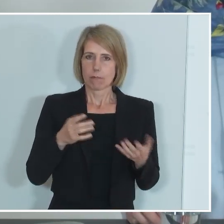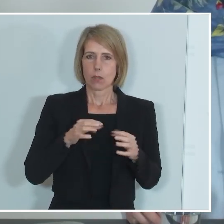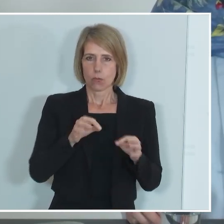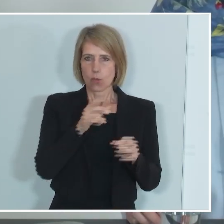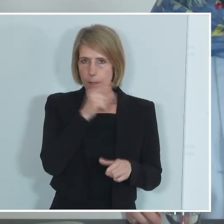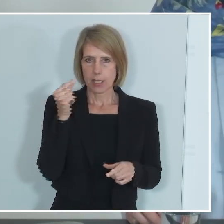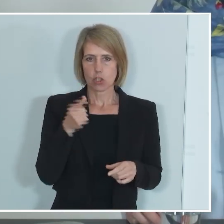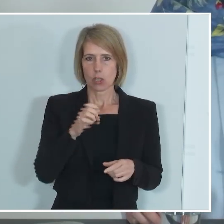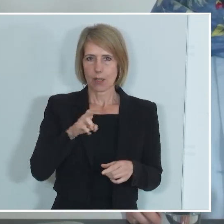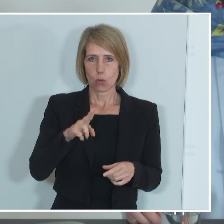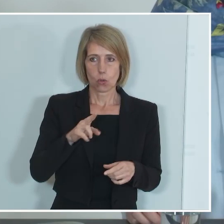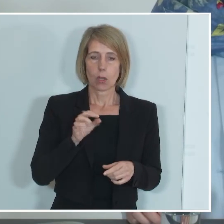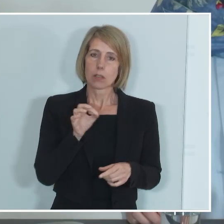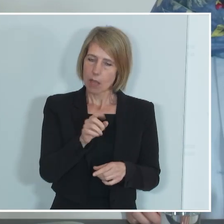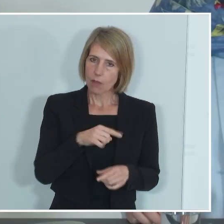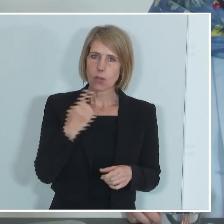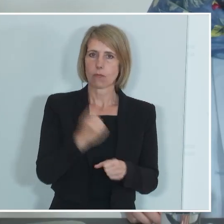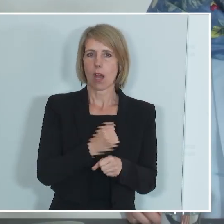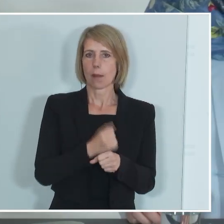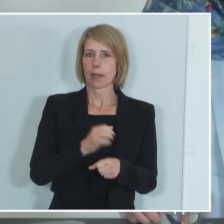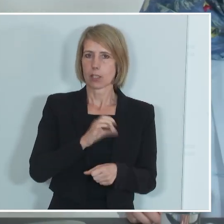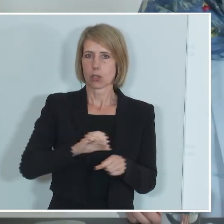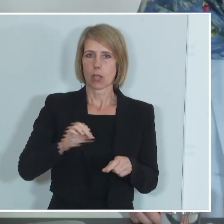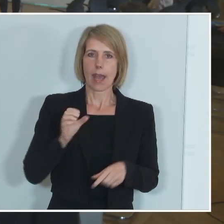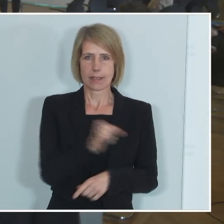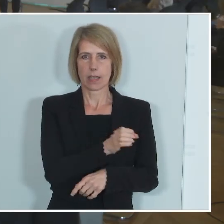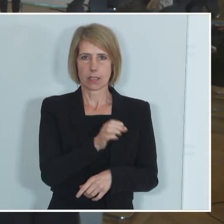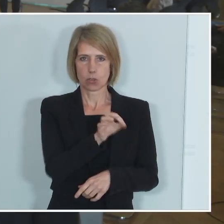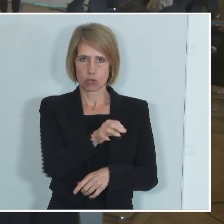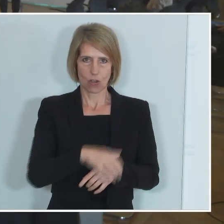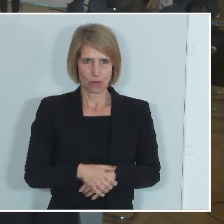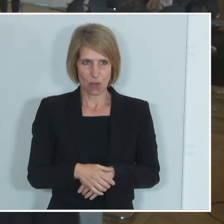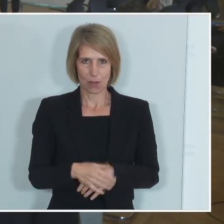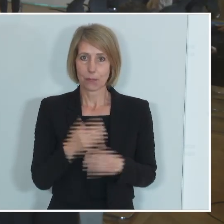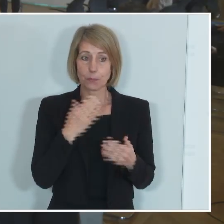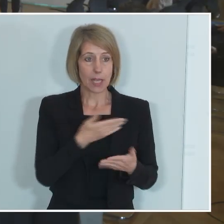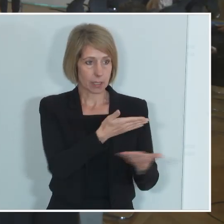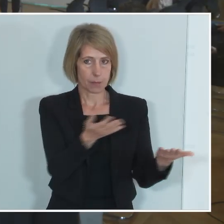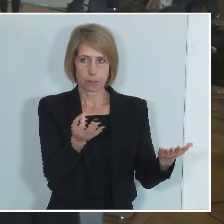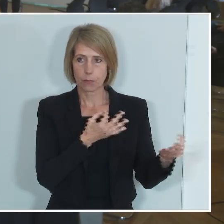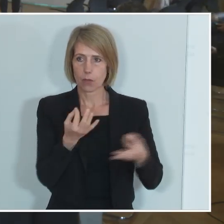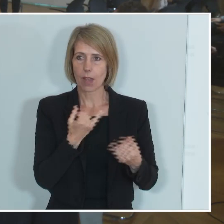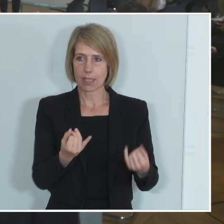Und dafür werden wir uns einsetzen. Vielen Dank. Vielen Dank. Wir kommen nun zu Ihren Fragen. Einmal von Puls24.